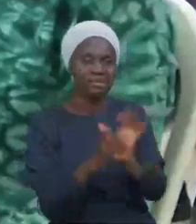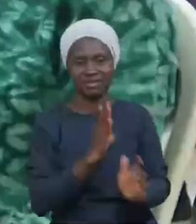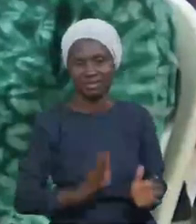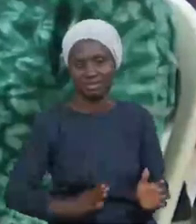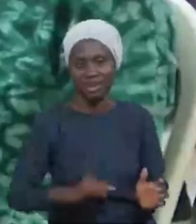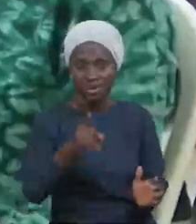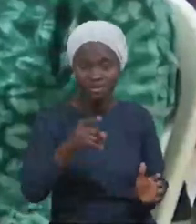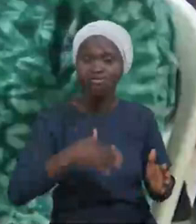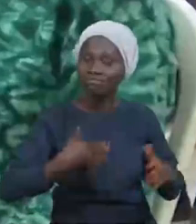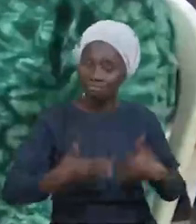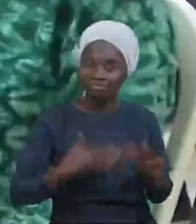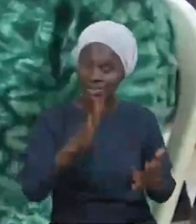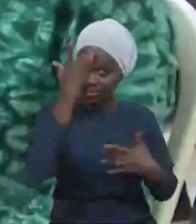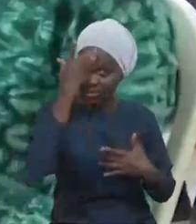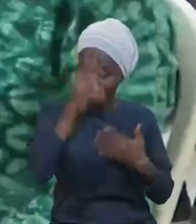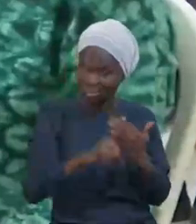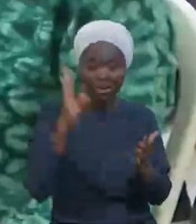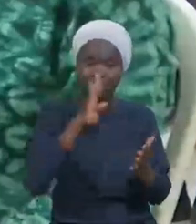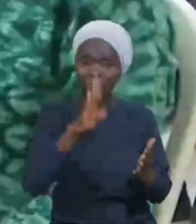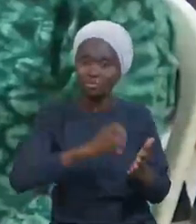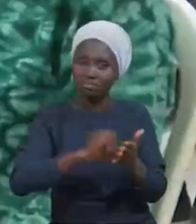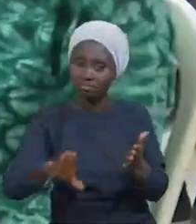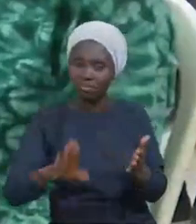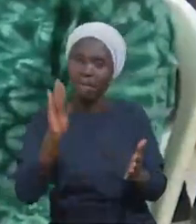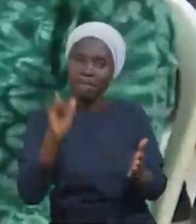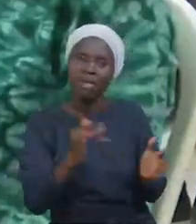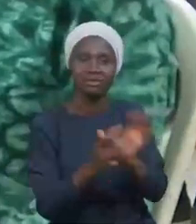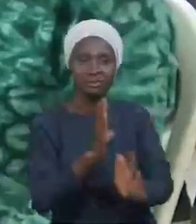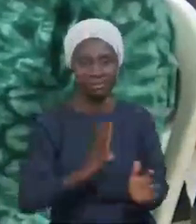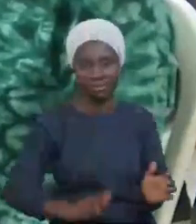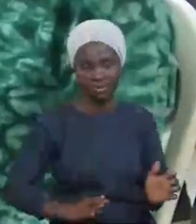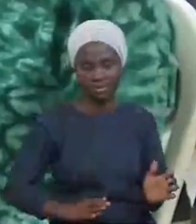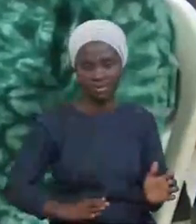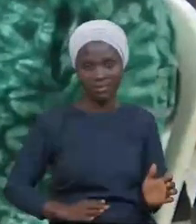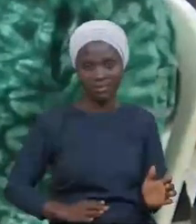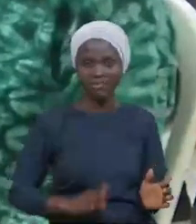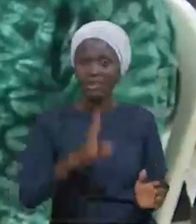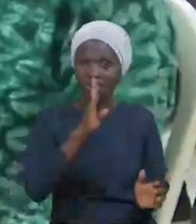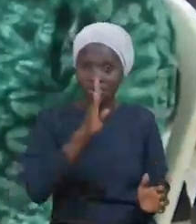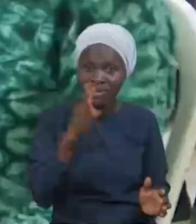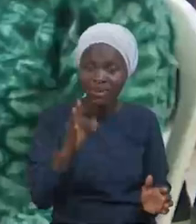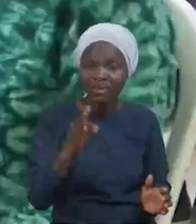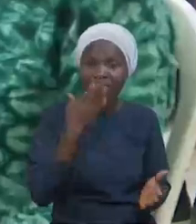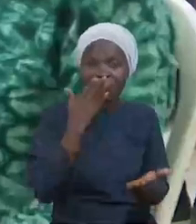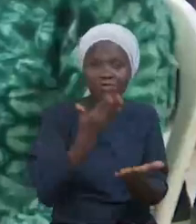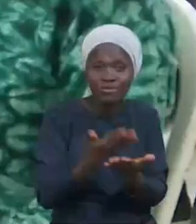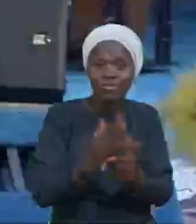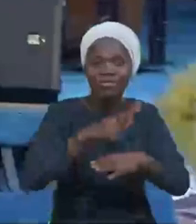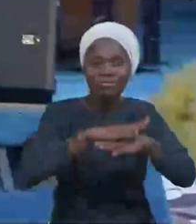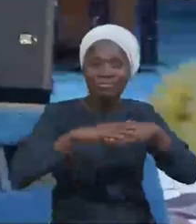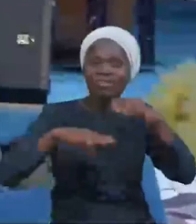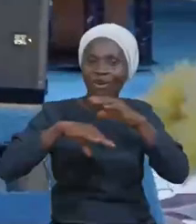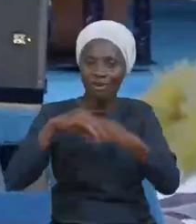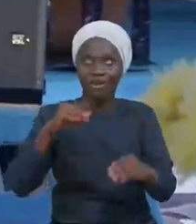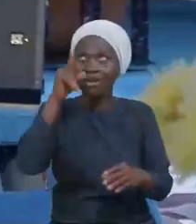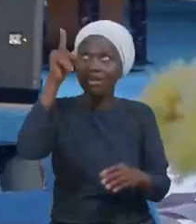sera enlevée par Jésus-Christ. Prends courage, lève-toi, il